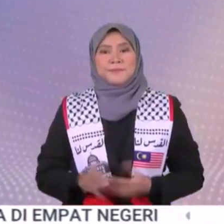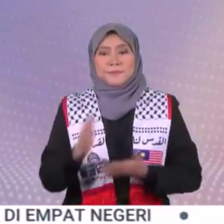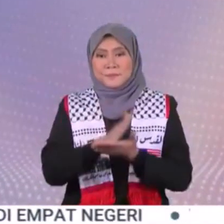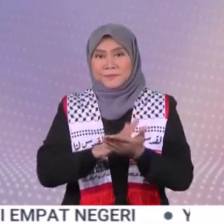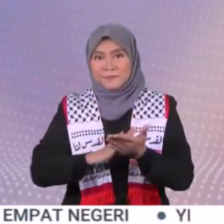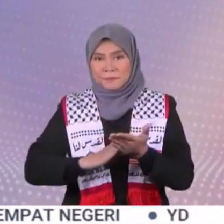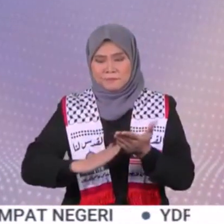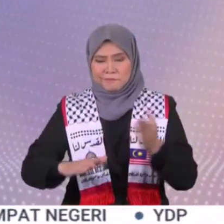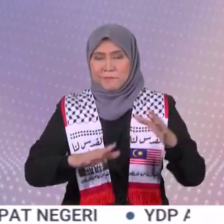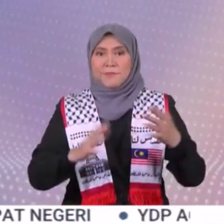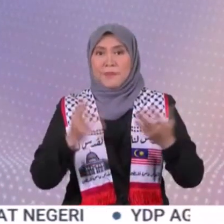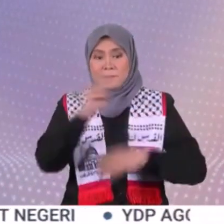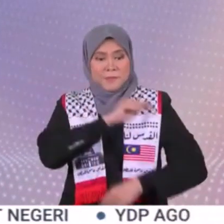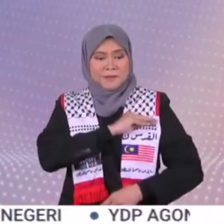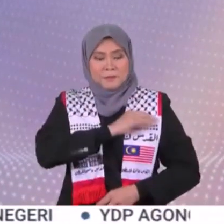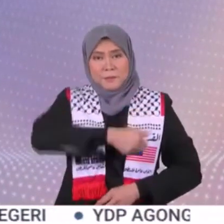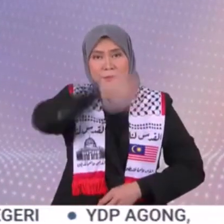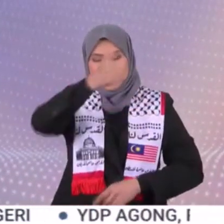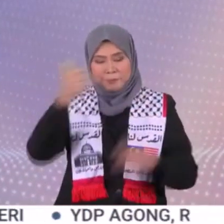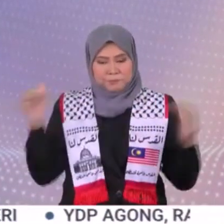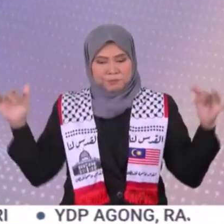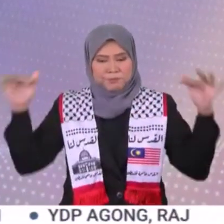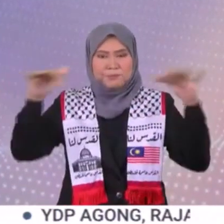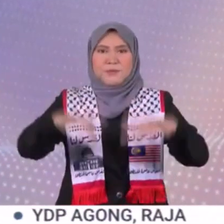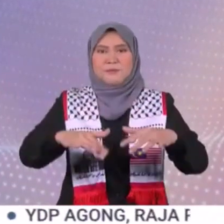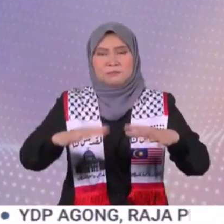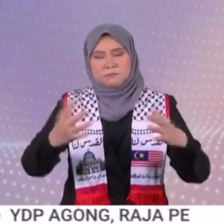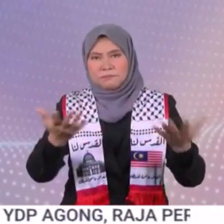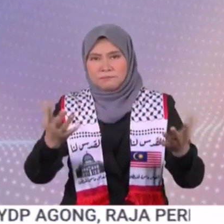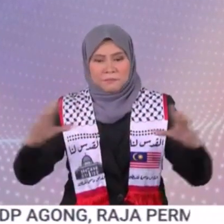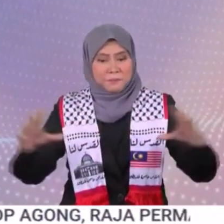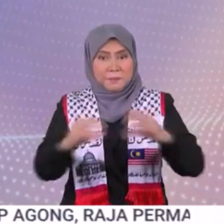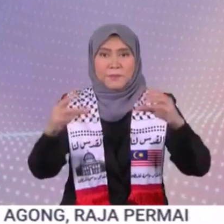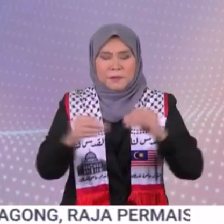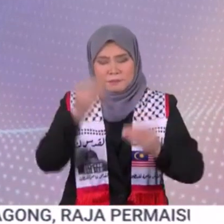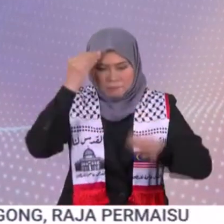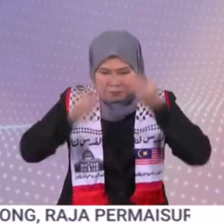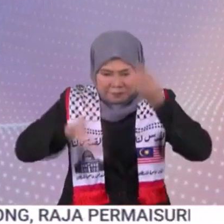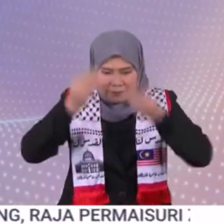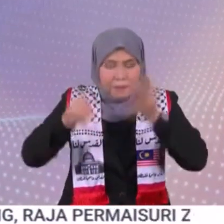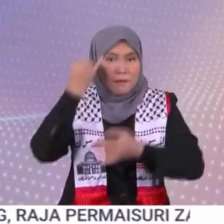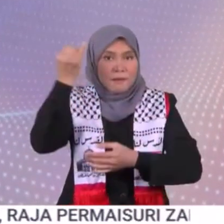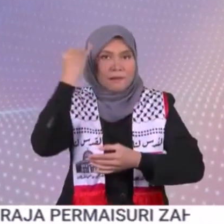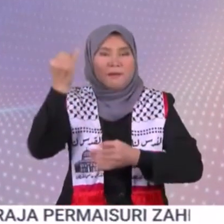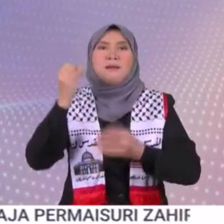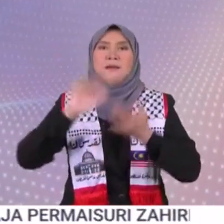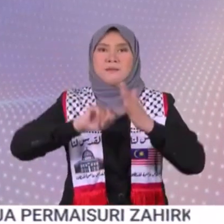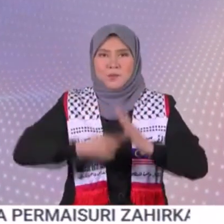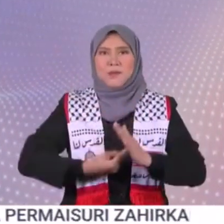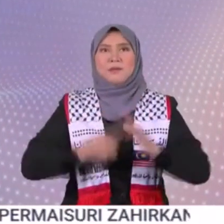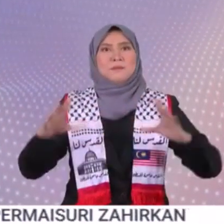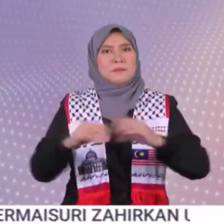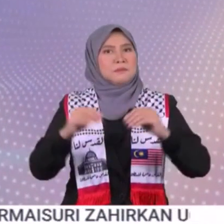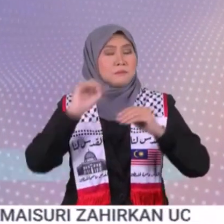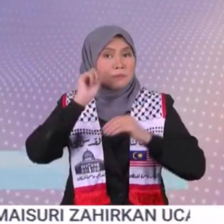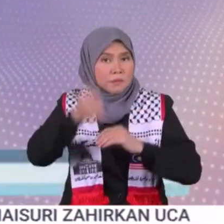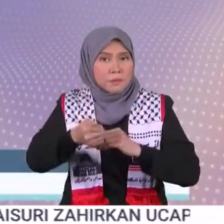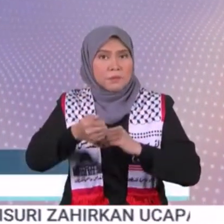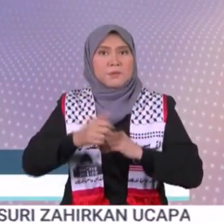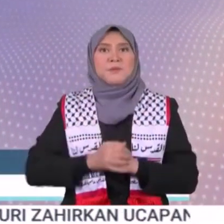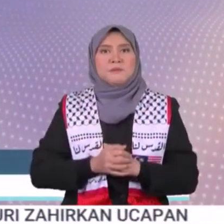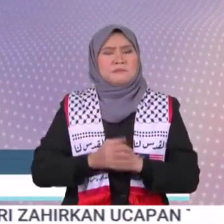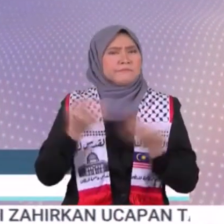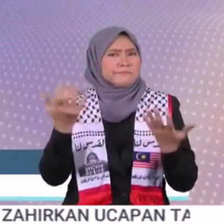Sesi pemukiman kali kedua melibatkan Perdana Menteri dan Barisan Jemaah Menteri Kerajaan Perpaduan akan berlangsung esok. Fokusnya bagi